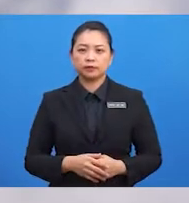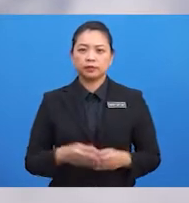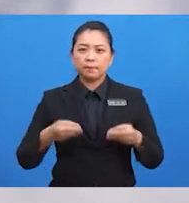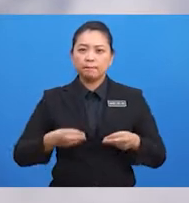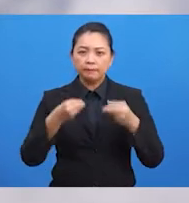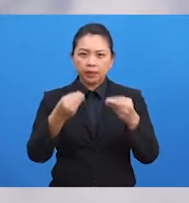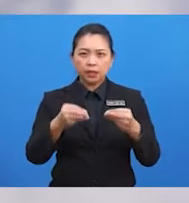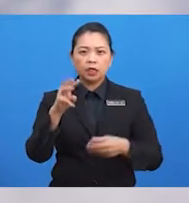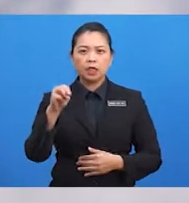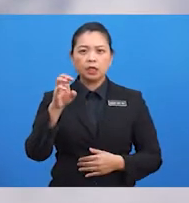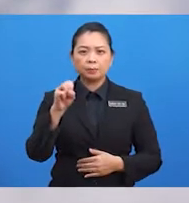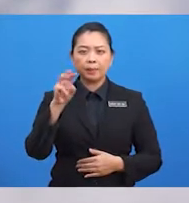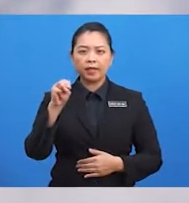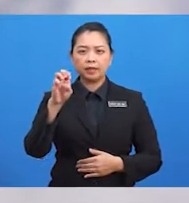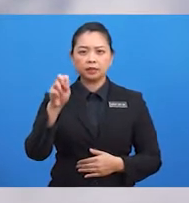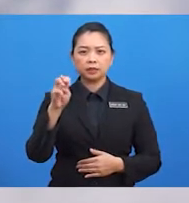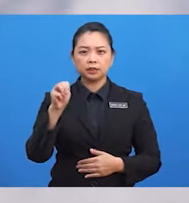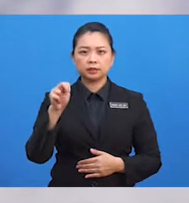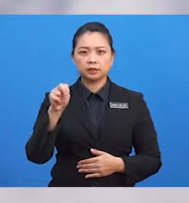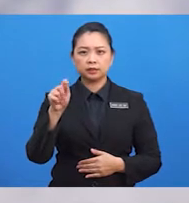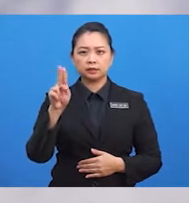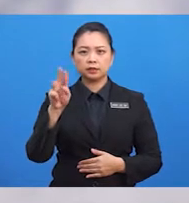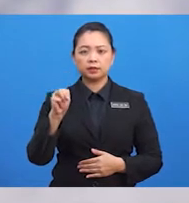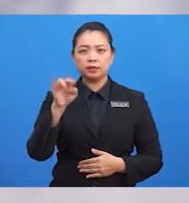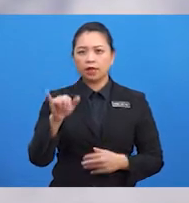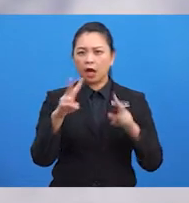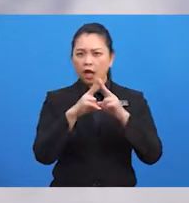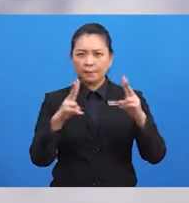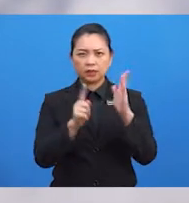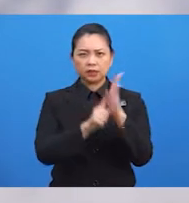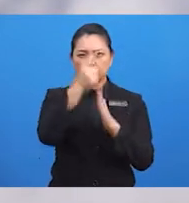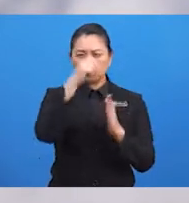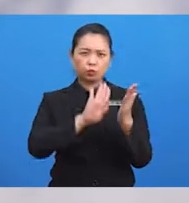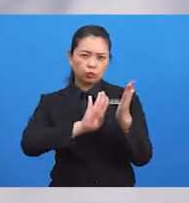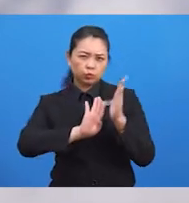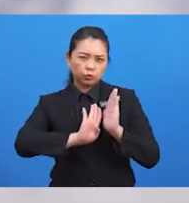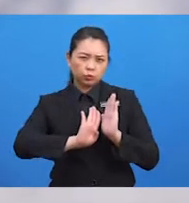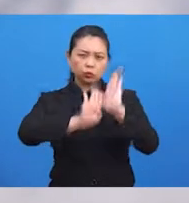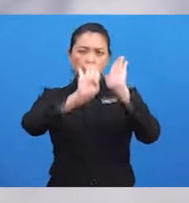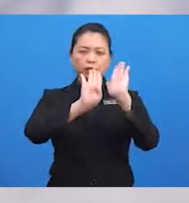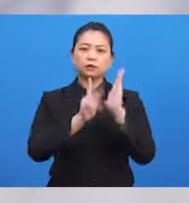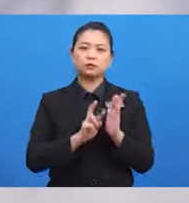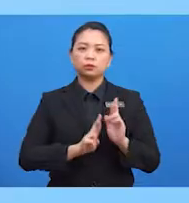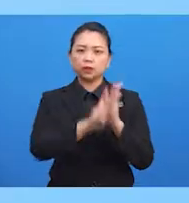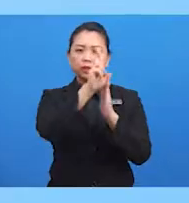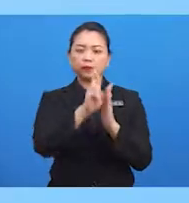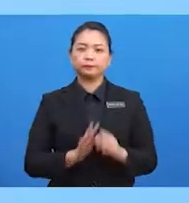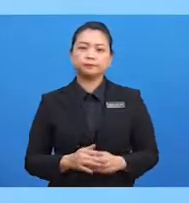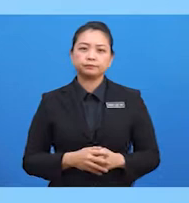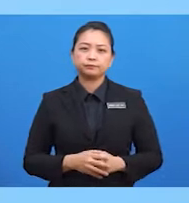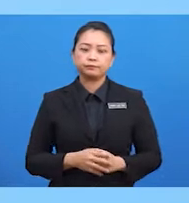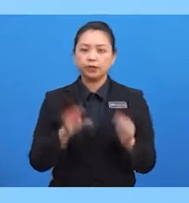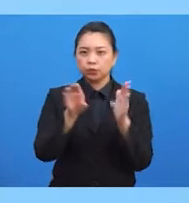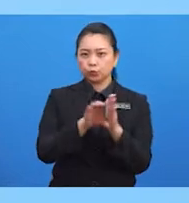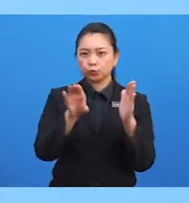memberikan momentum yang amat tinggi untuk menolak roket naik ke atas. Ini